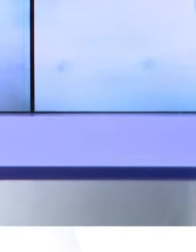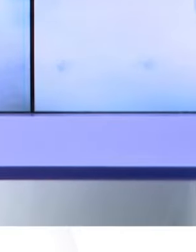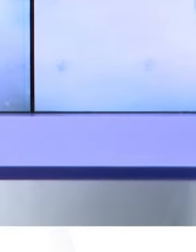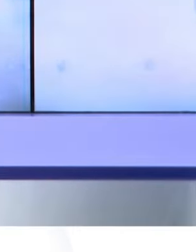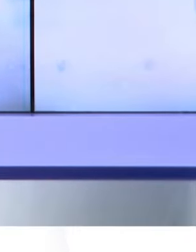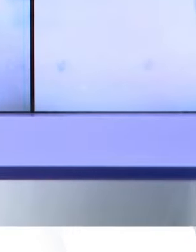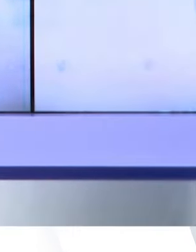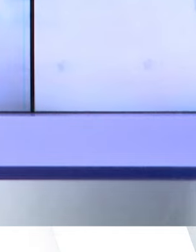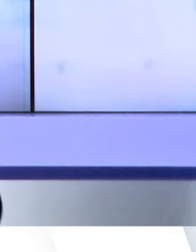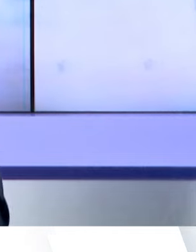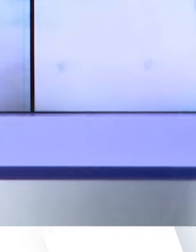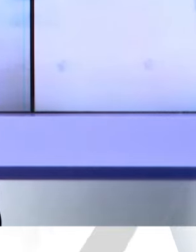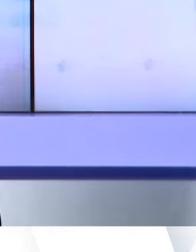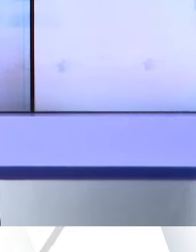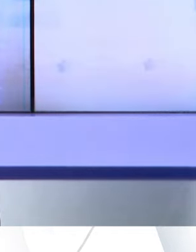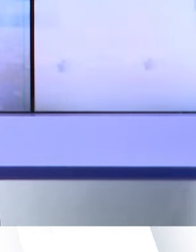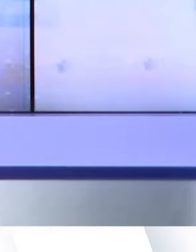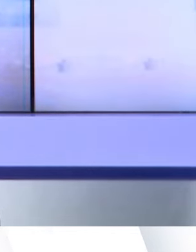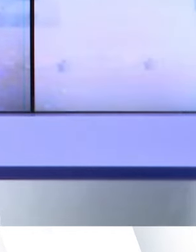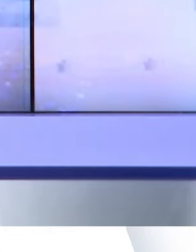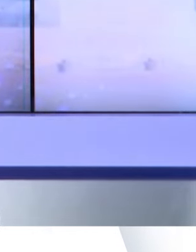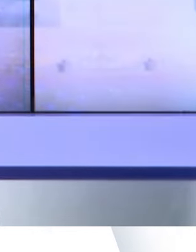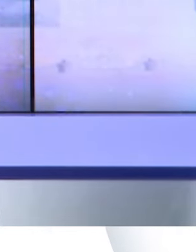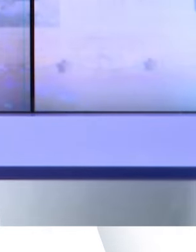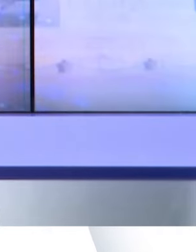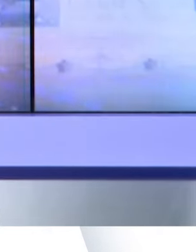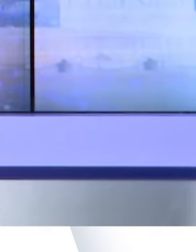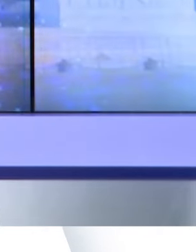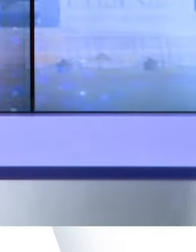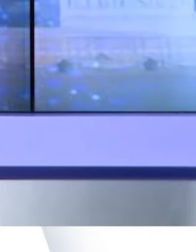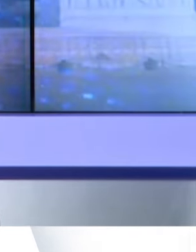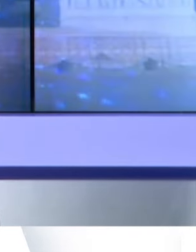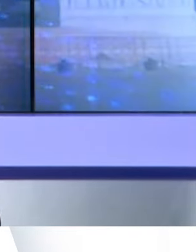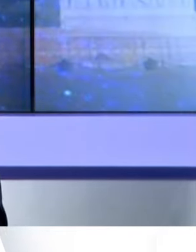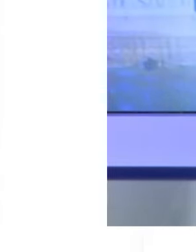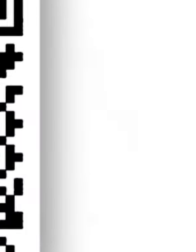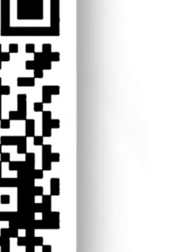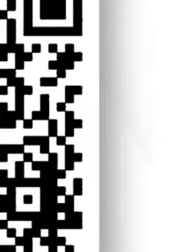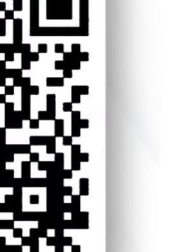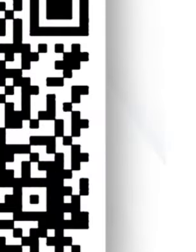อย่าลืมกดติดตามและสมัครสมาชิก YouTube มติชนทีวีโดยการสแกน QR Code ด้วยนะครับ